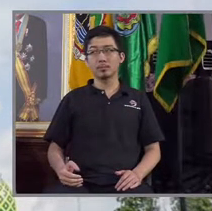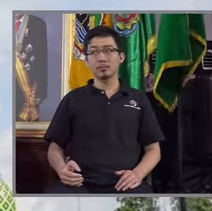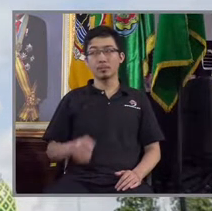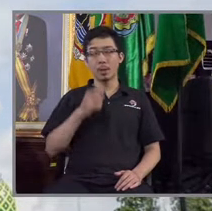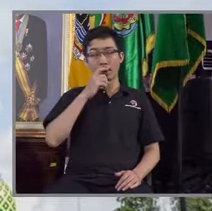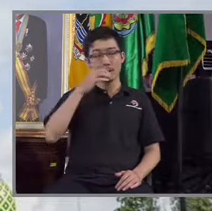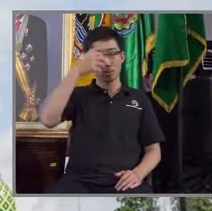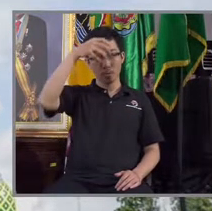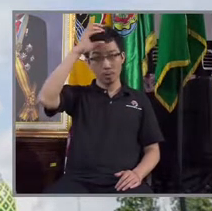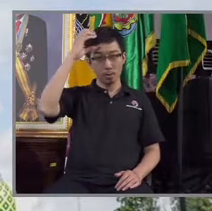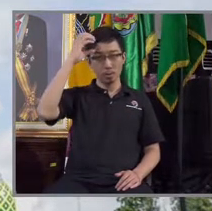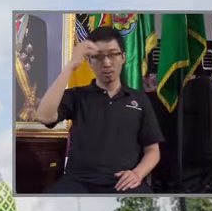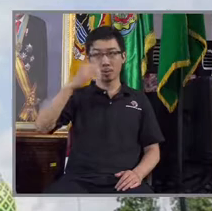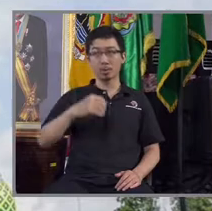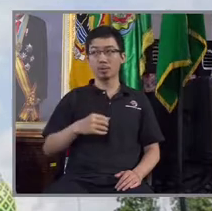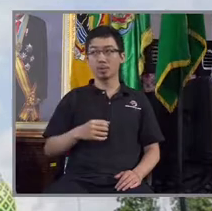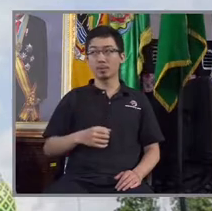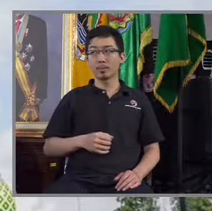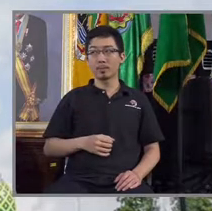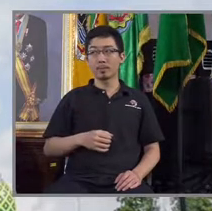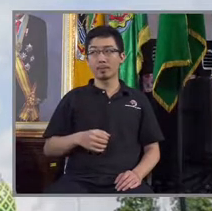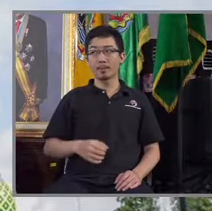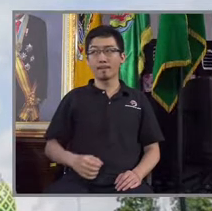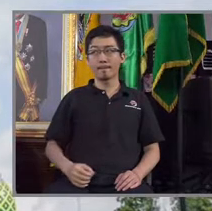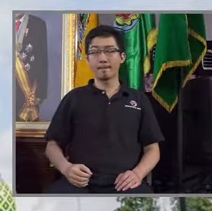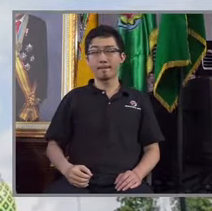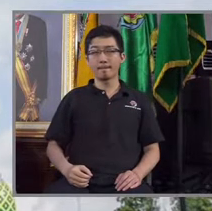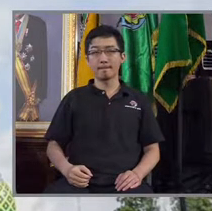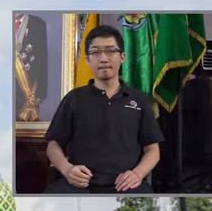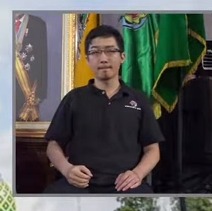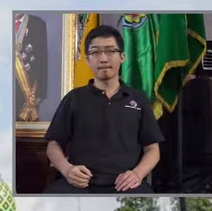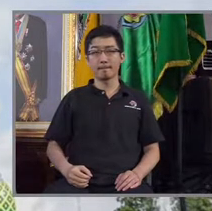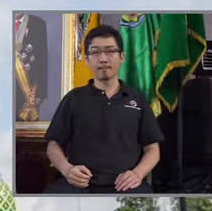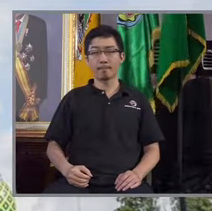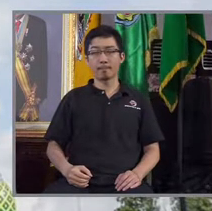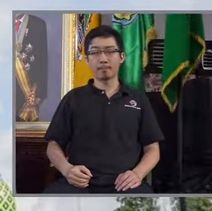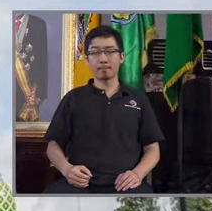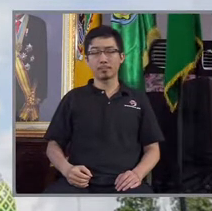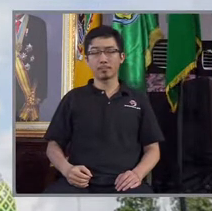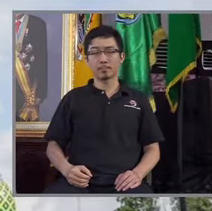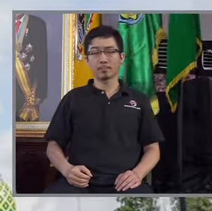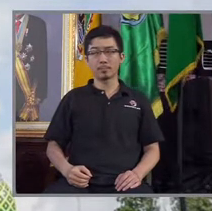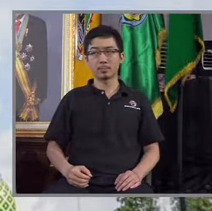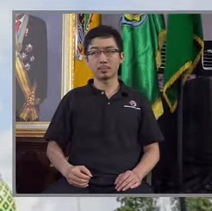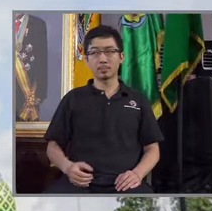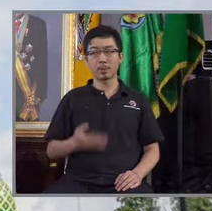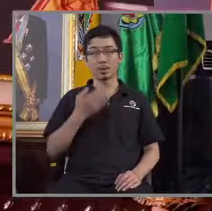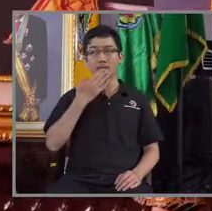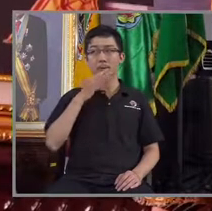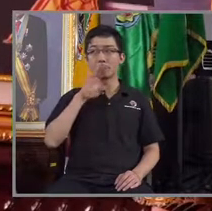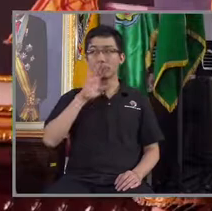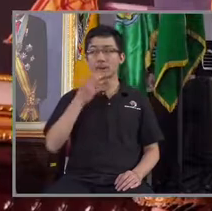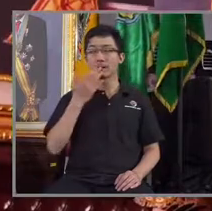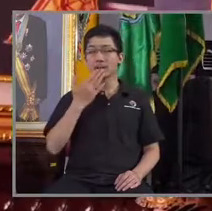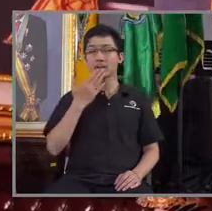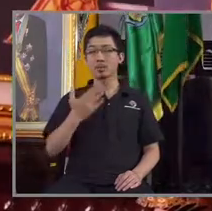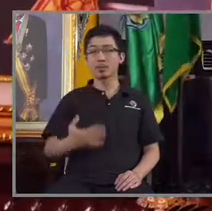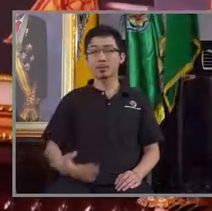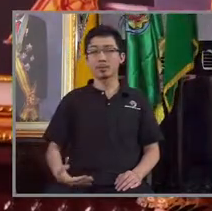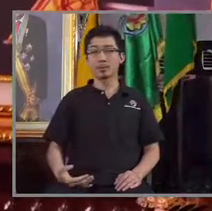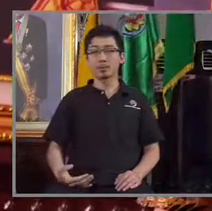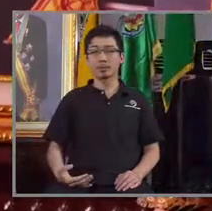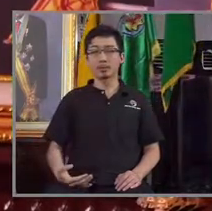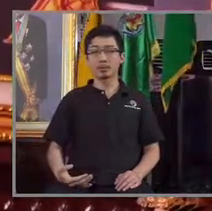pengajuan proposal, tentunya sudah masuk dalam sistem, dan alhamdulillah juga matur nuwun Kota